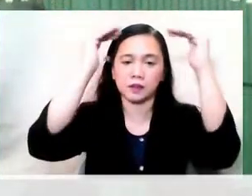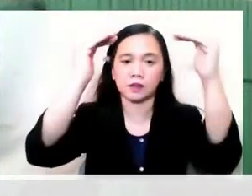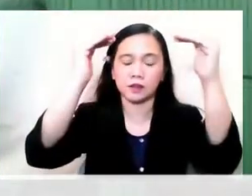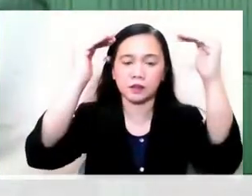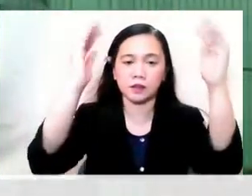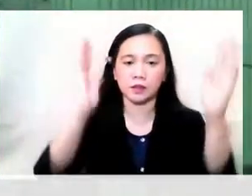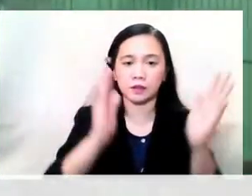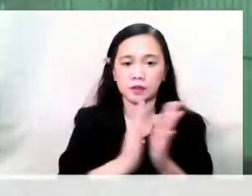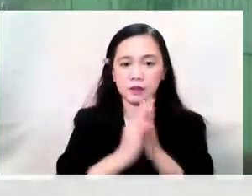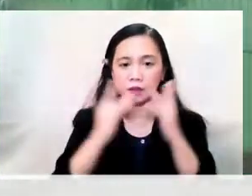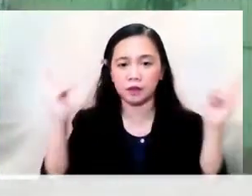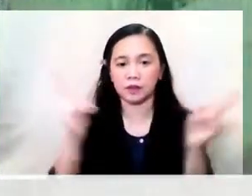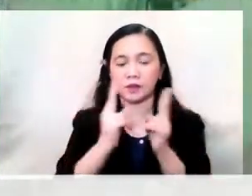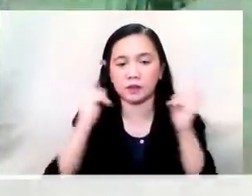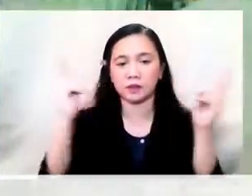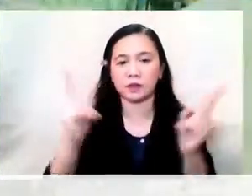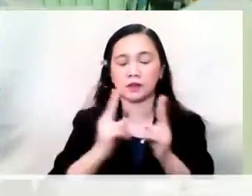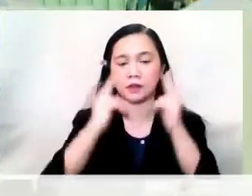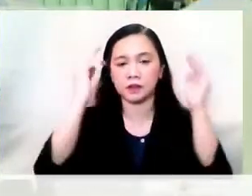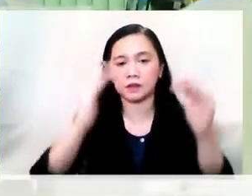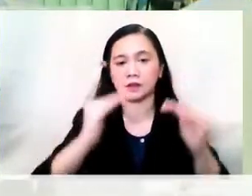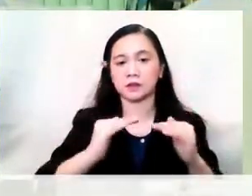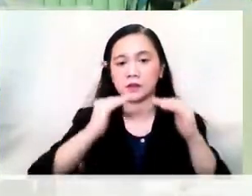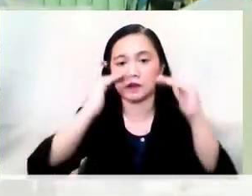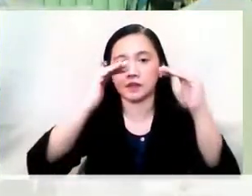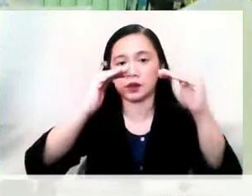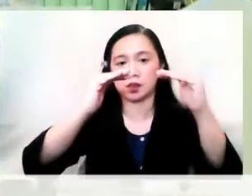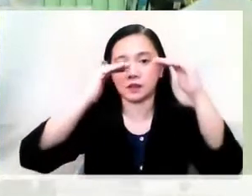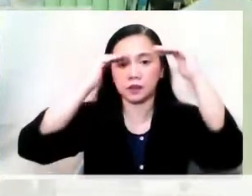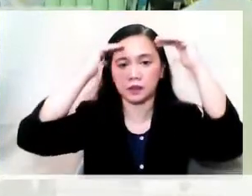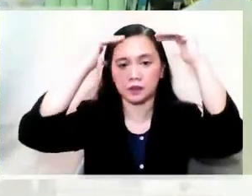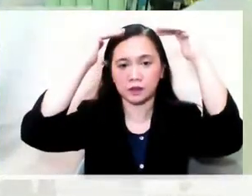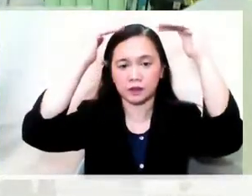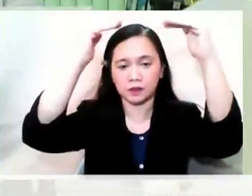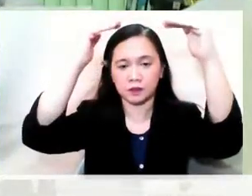kaitaasan, sana o sana sa